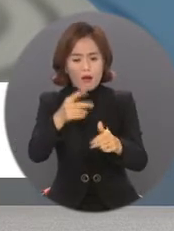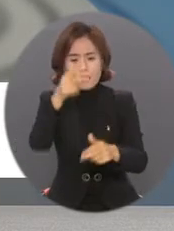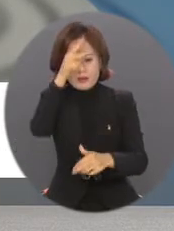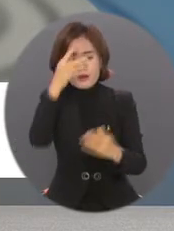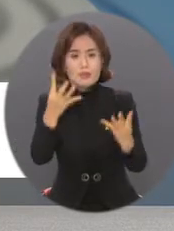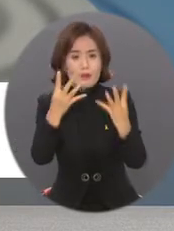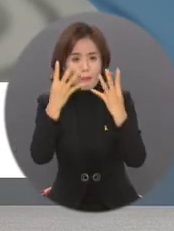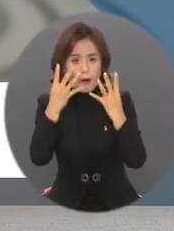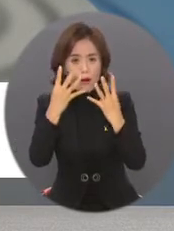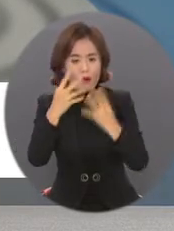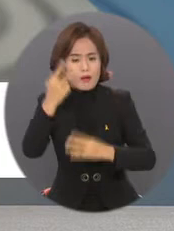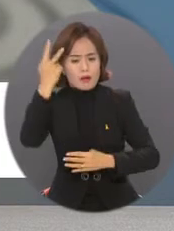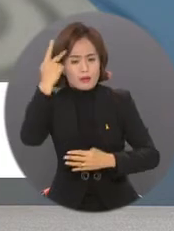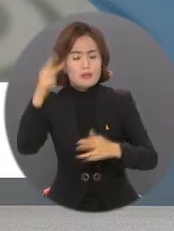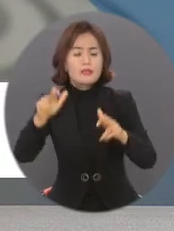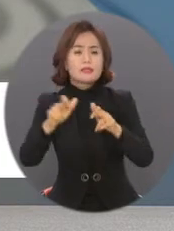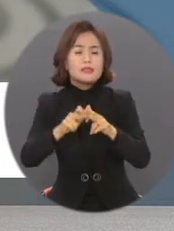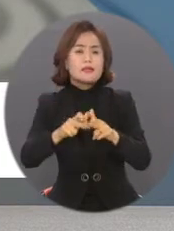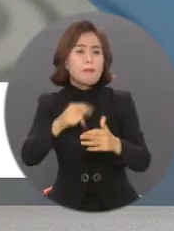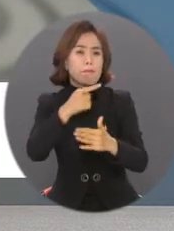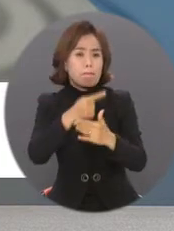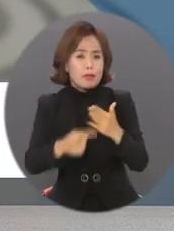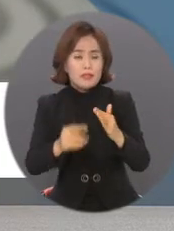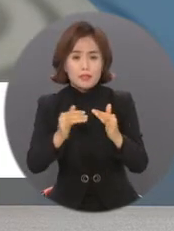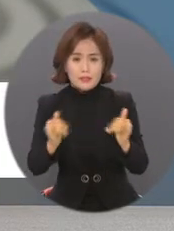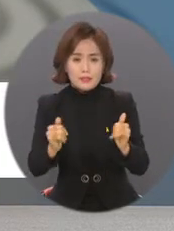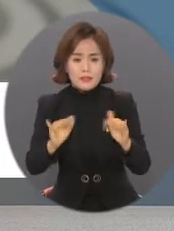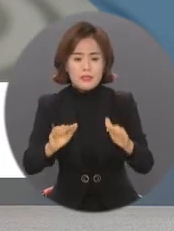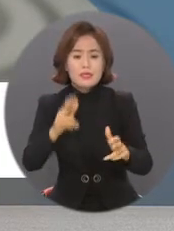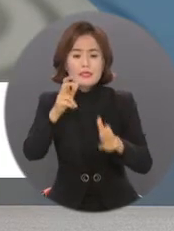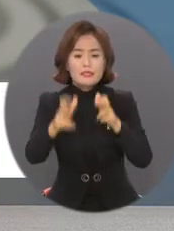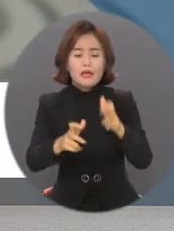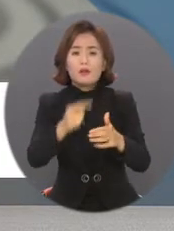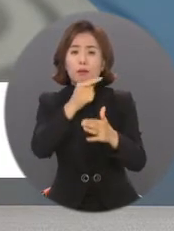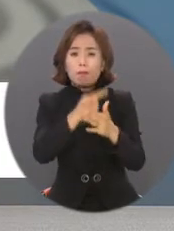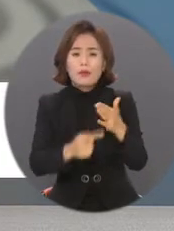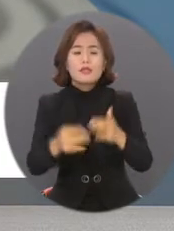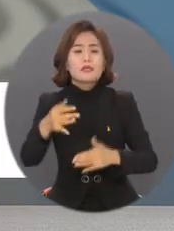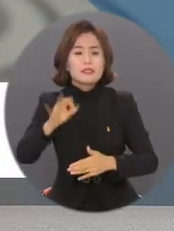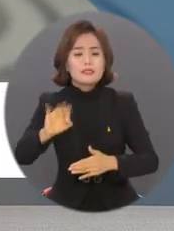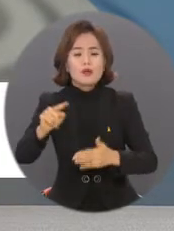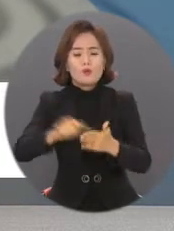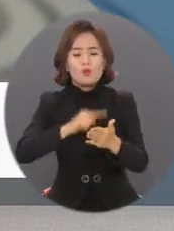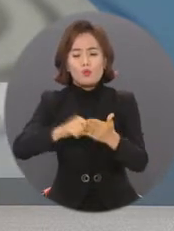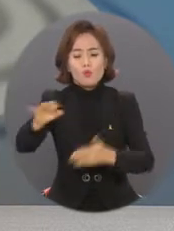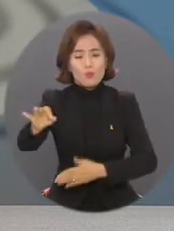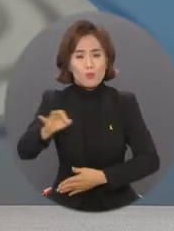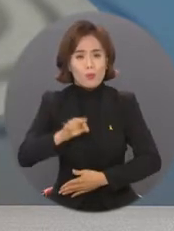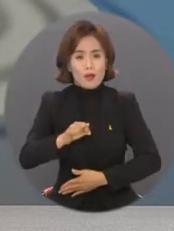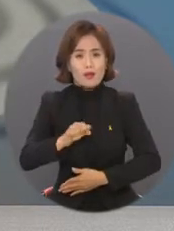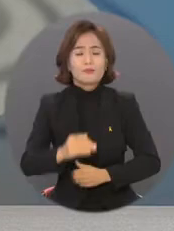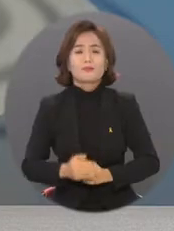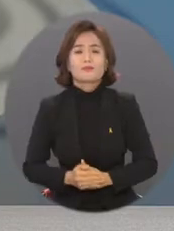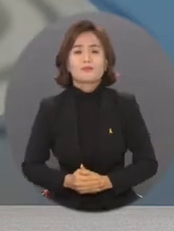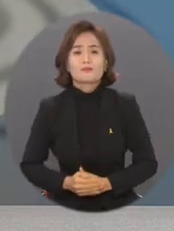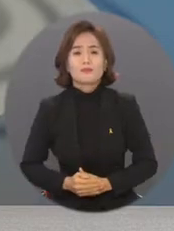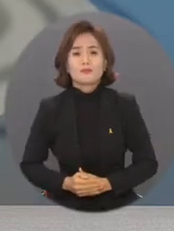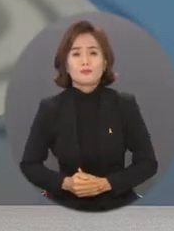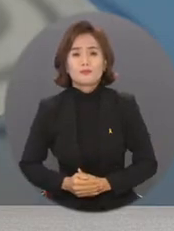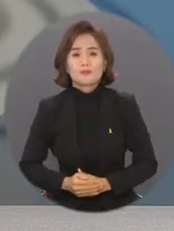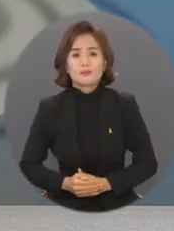는데요 정신적 장애의 시달리던 피해자들이 산업재해를 인정받아 보상을 받게 됐습니다 2단형 기자가